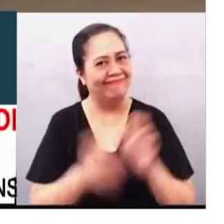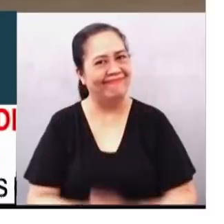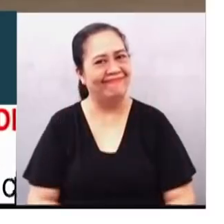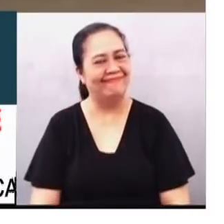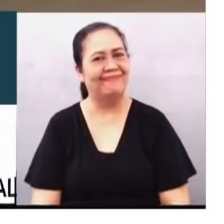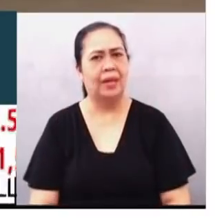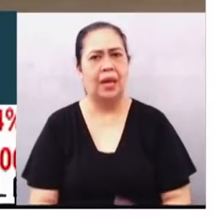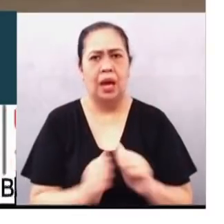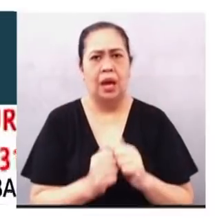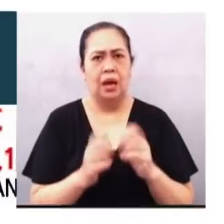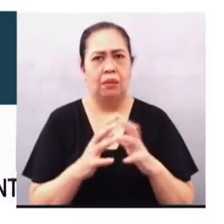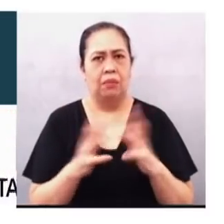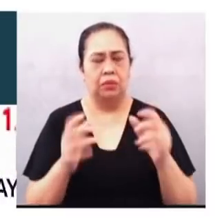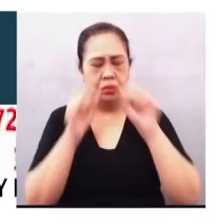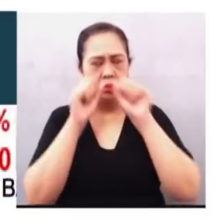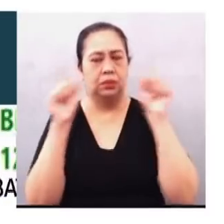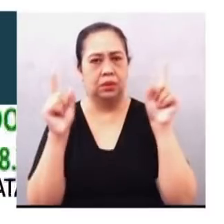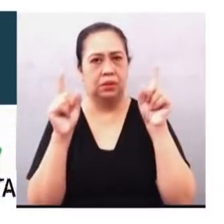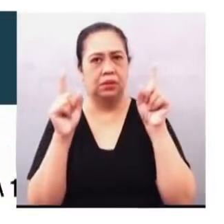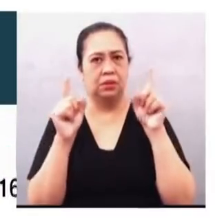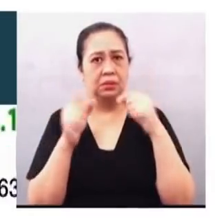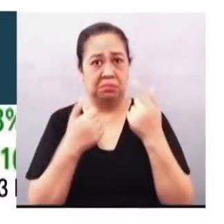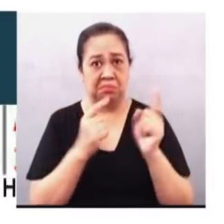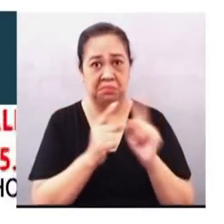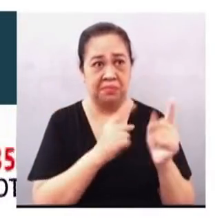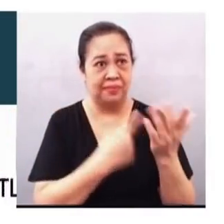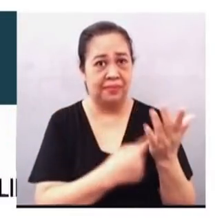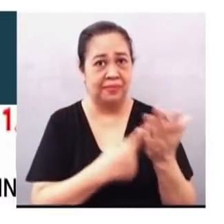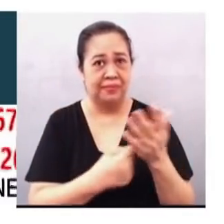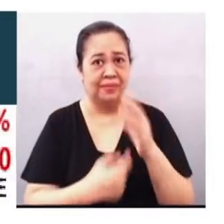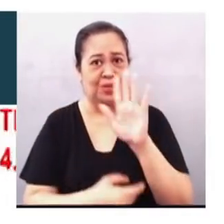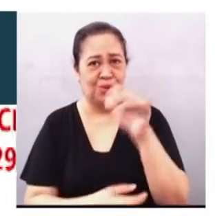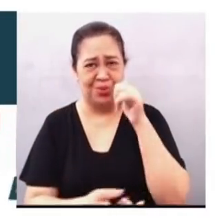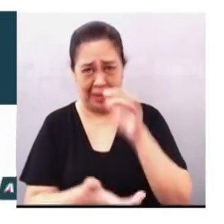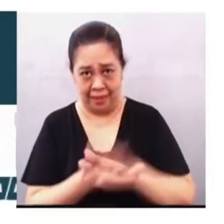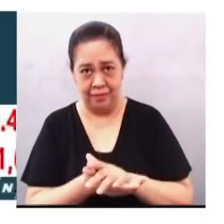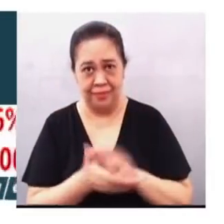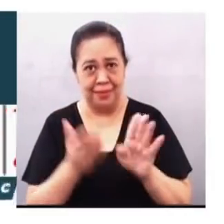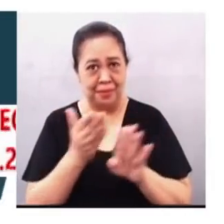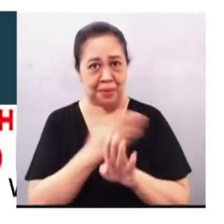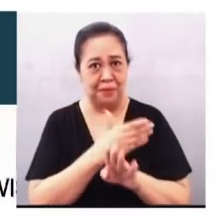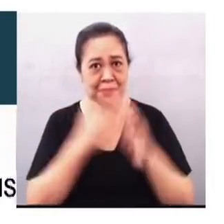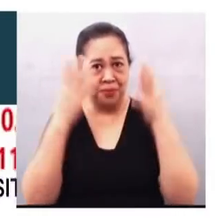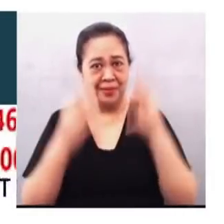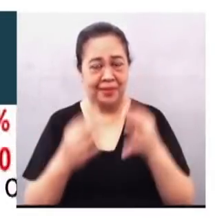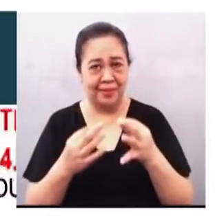Gaano ba kayo nagulat at nakapag-usap po ba kayo ng misis ninyo bago kayo nagdesisyon?